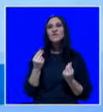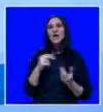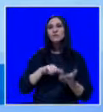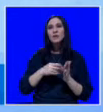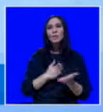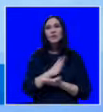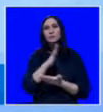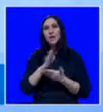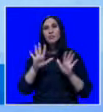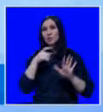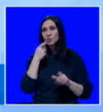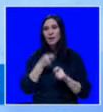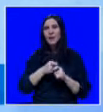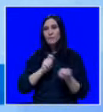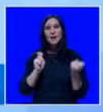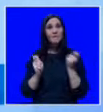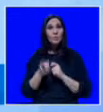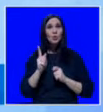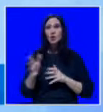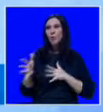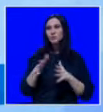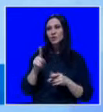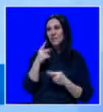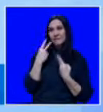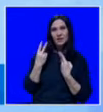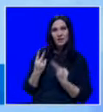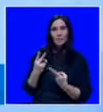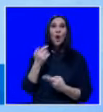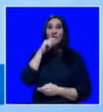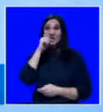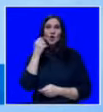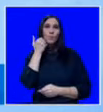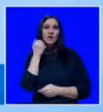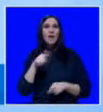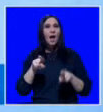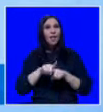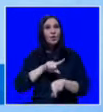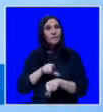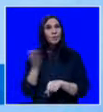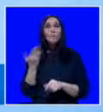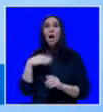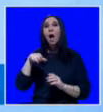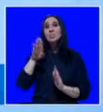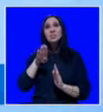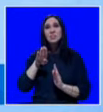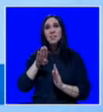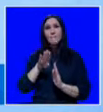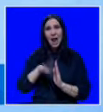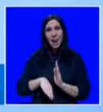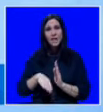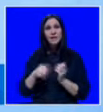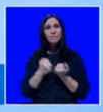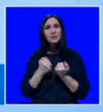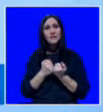През последните 10 години направихме една реформа, която обществото не забеляза, но е важна и полезна. Едновременно бяха намалени местата